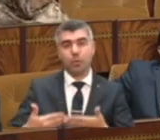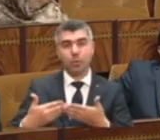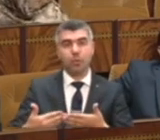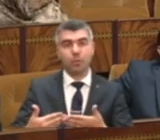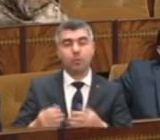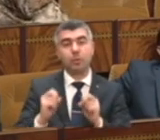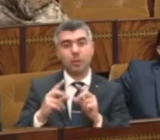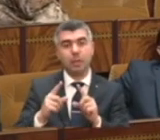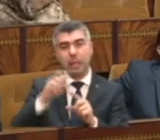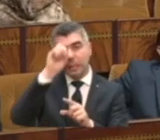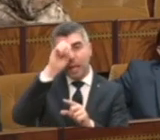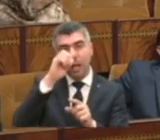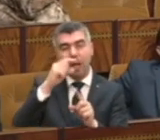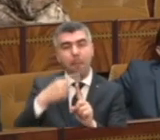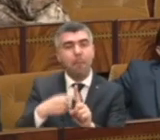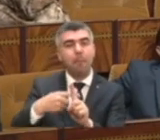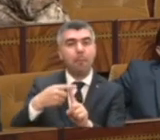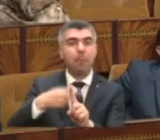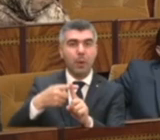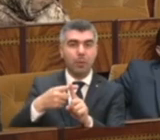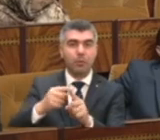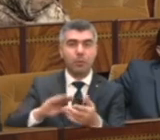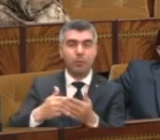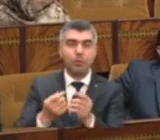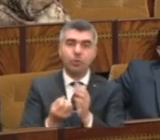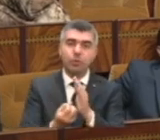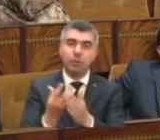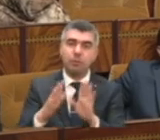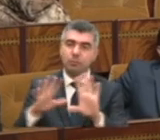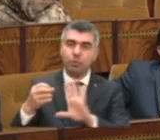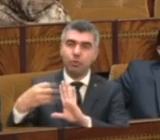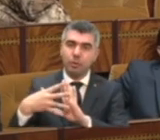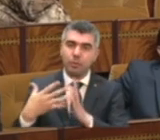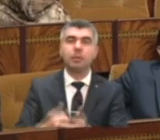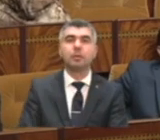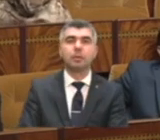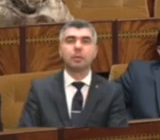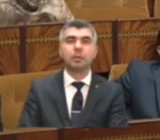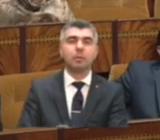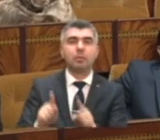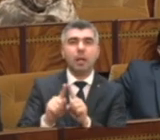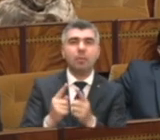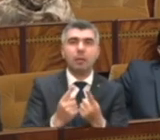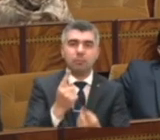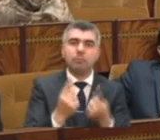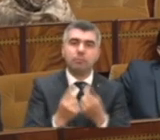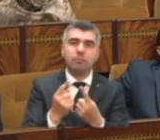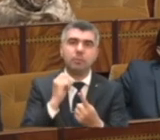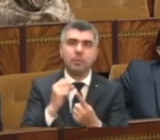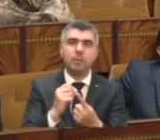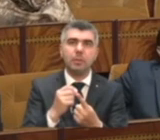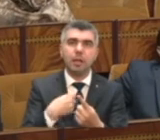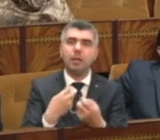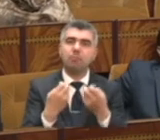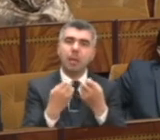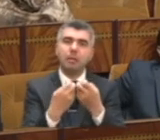في الطاقه. اليوم خصنا نرفعوا الايقاع ديال استعمال الطاقه المتجدده بالتوسيع ديالها اللي مستعمله غير واحد الطرف. غير نعطيكم ان